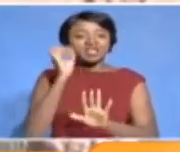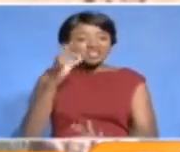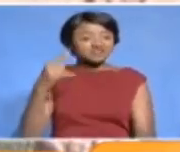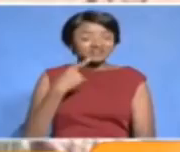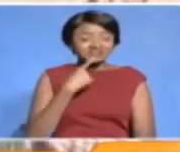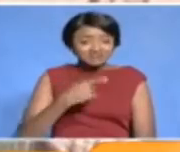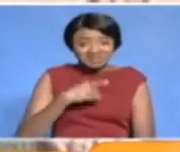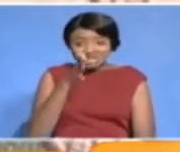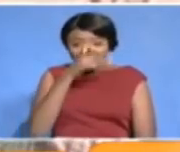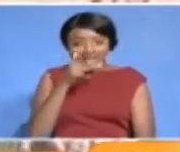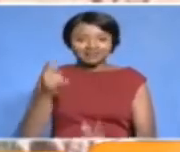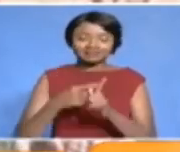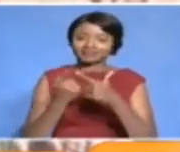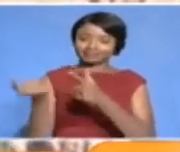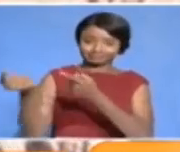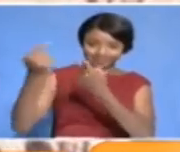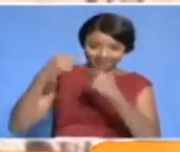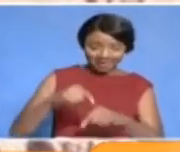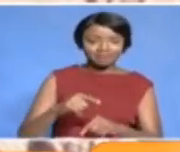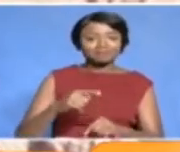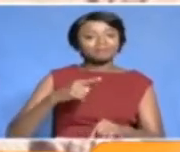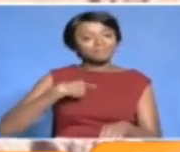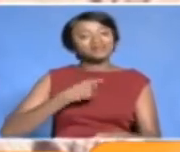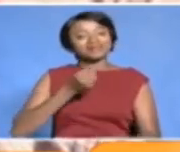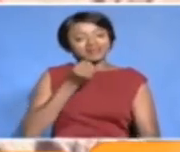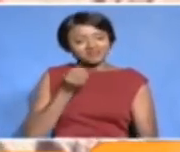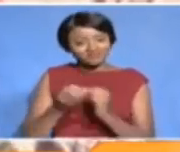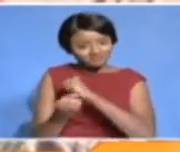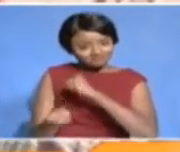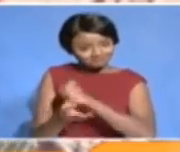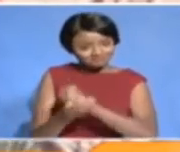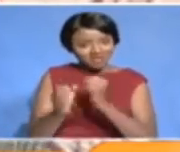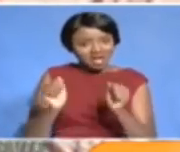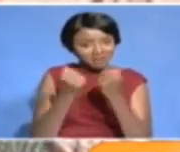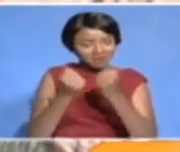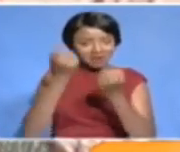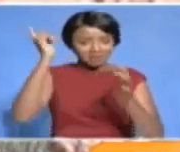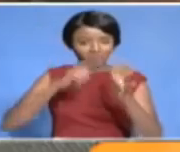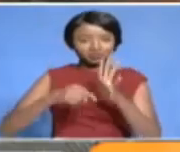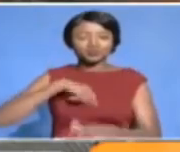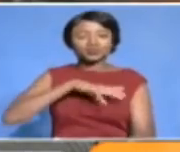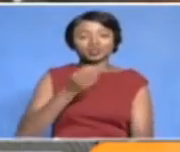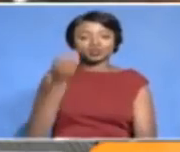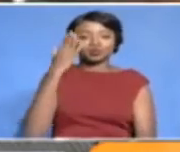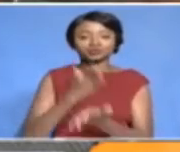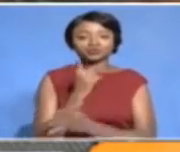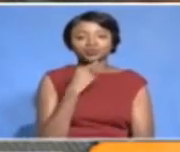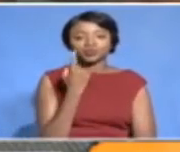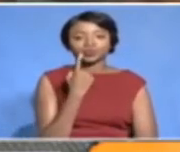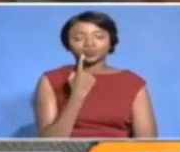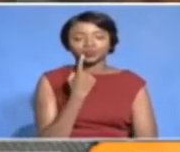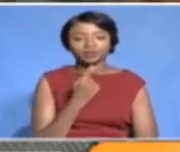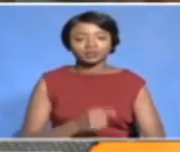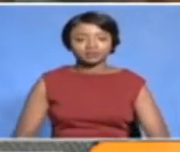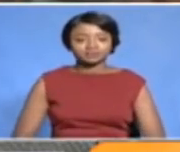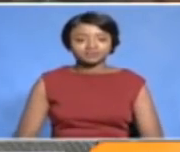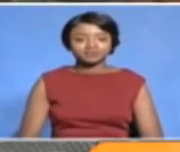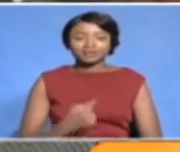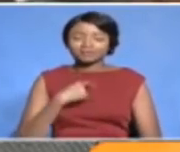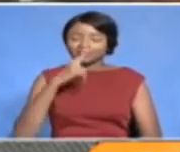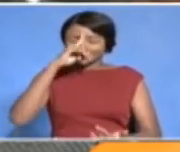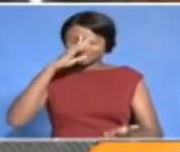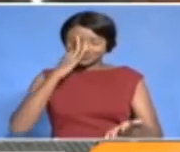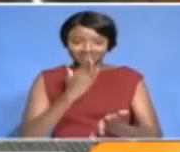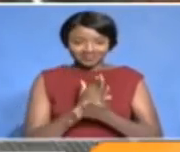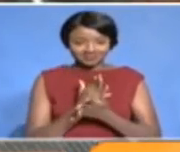wache wanasimama na mimi, nitasema kwamba ilifanyika hii, wenyewe wakuja waseme inafanyika, tuone ukweli nani. Na kila sababu ya kuamini ya kwamba, wale